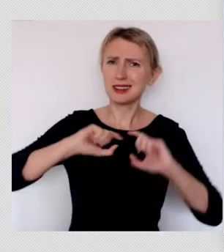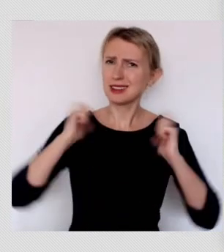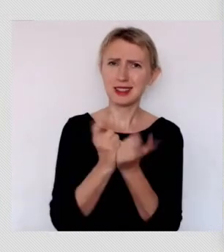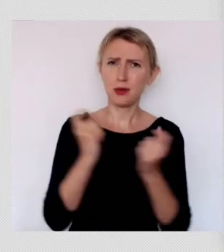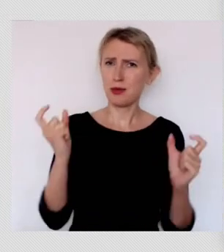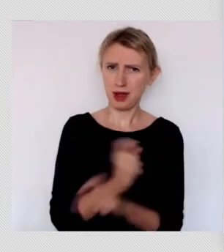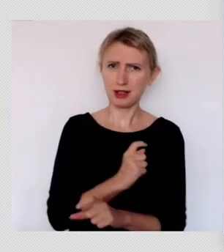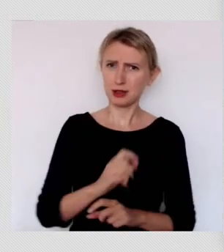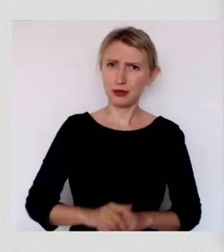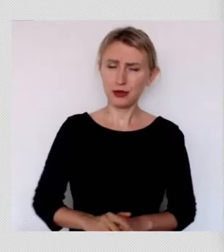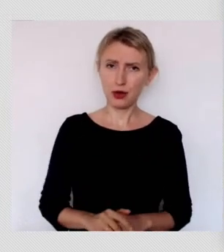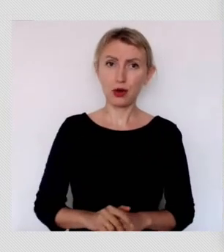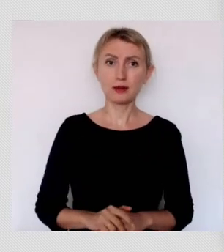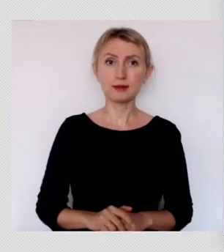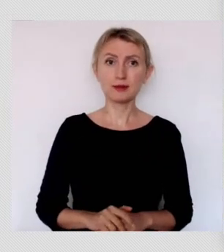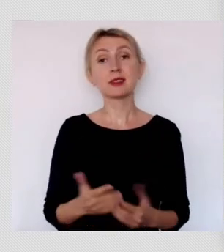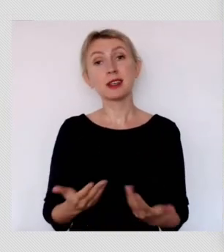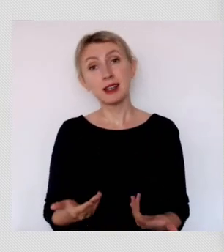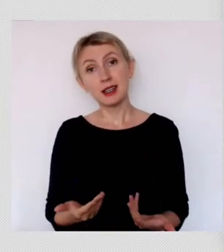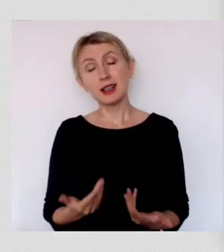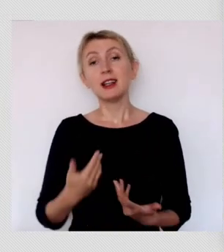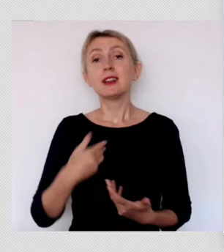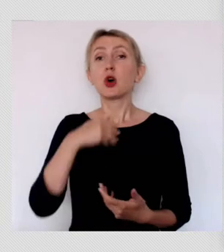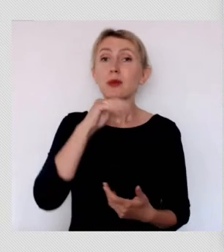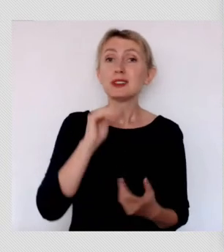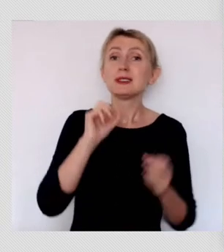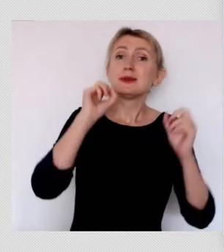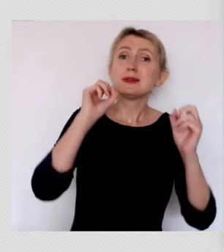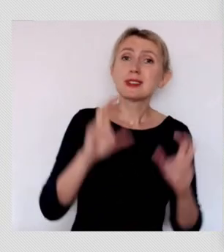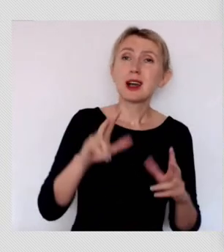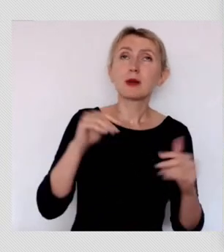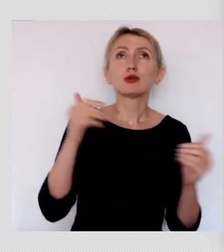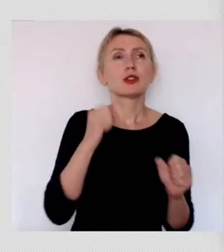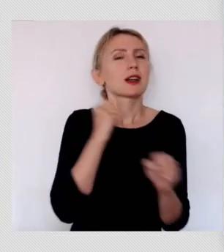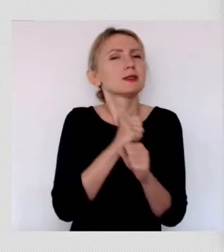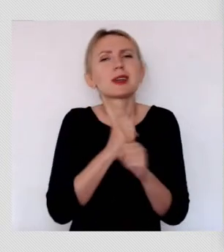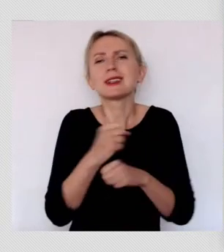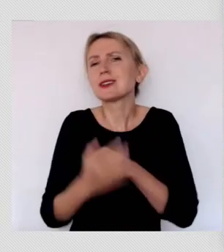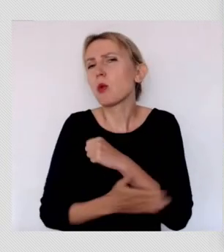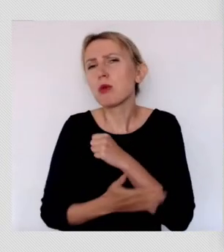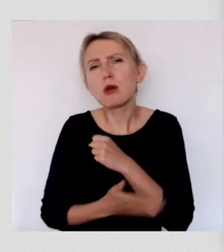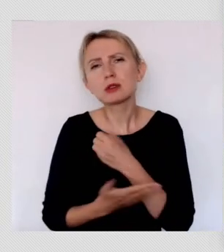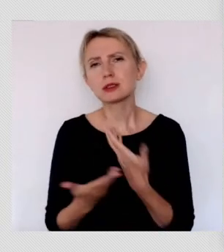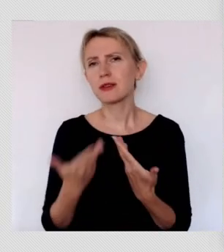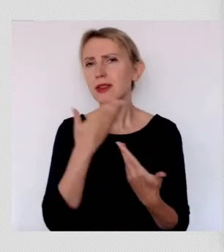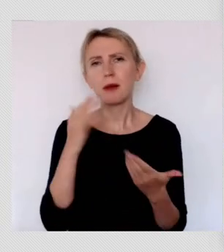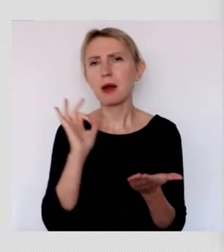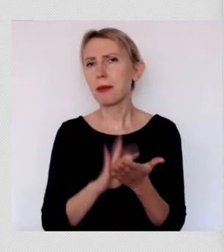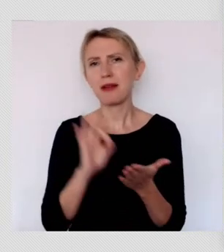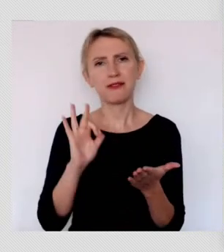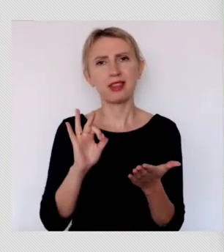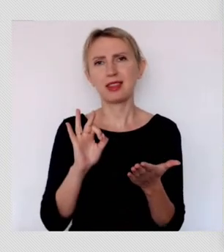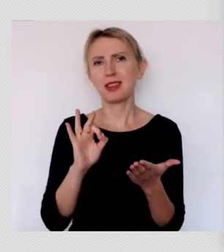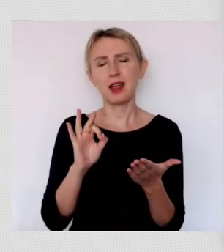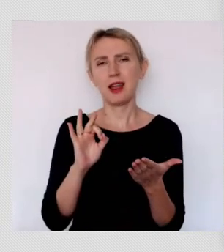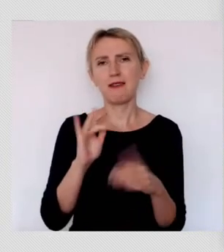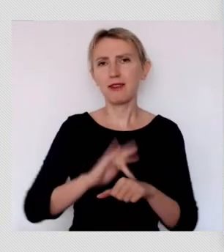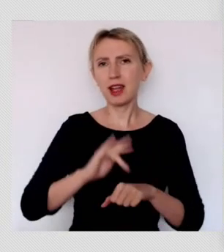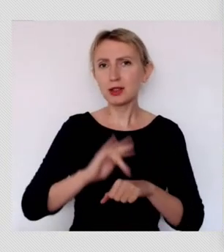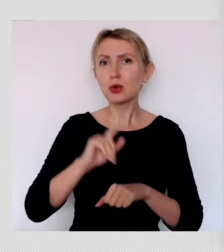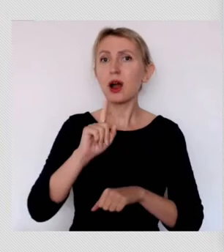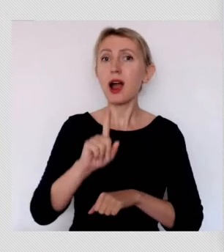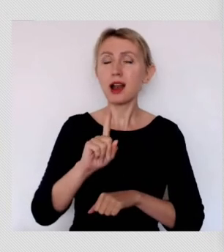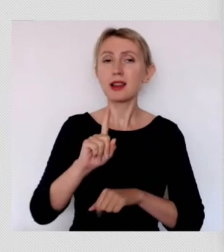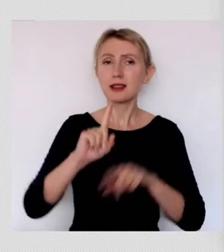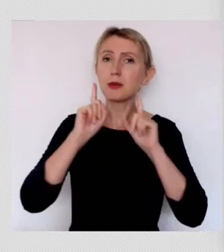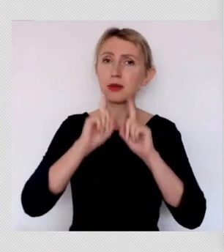więc pesymistycznie tak, być może jest to jakaś praca u podstaw, być może bez jakiegoś gwarantowanego rezultatu, natomiast